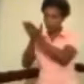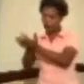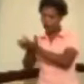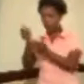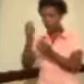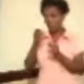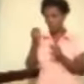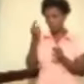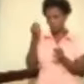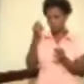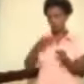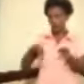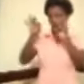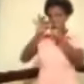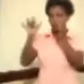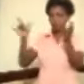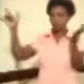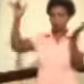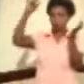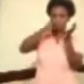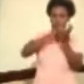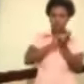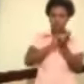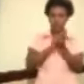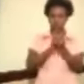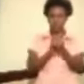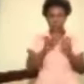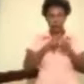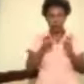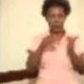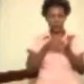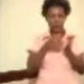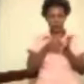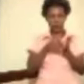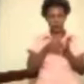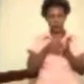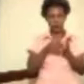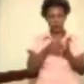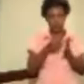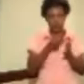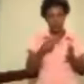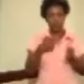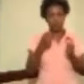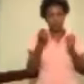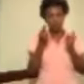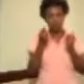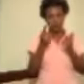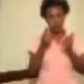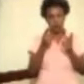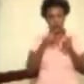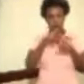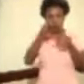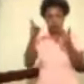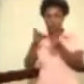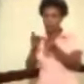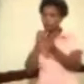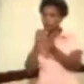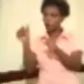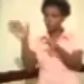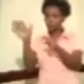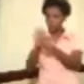comprenons l'importance des stades et tout ça. Et encore, il faudra bien que dans les ports qui sont